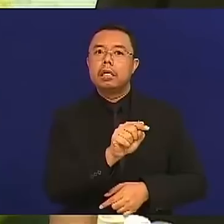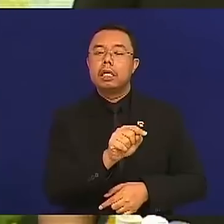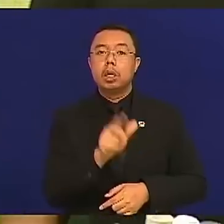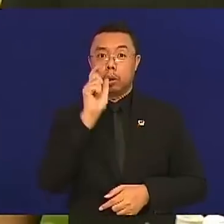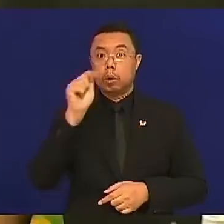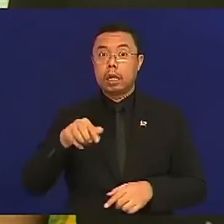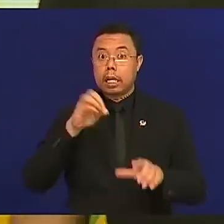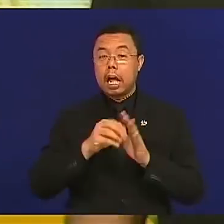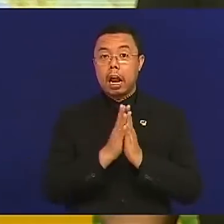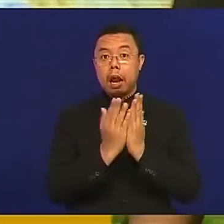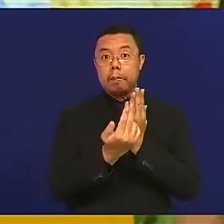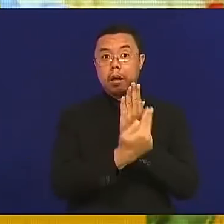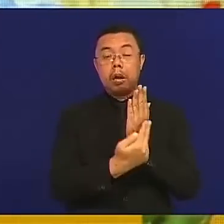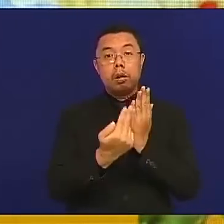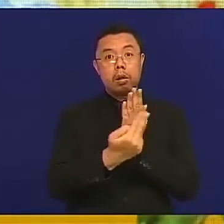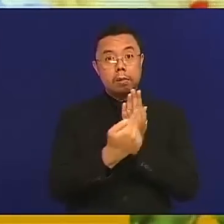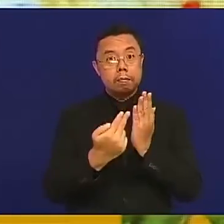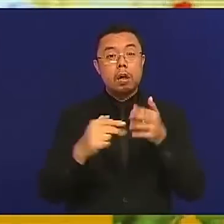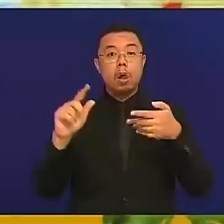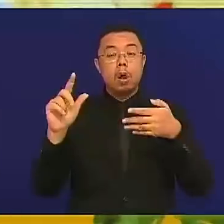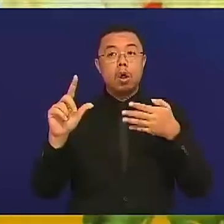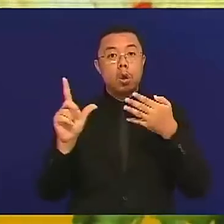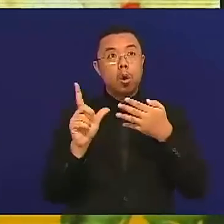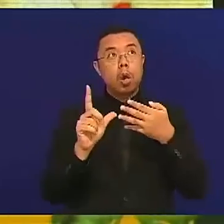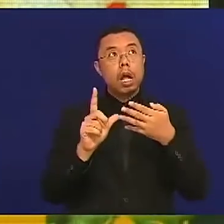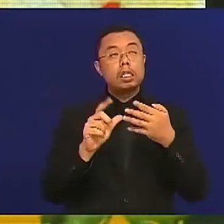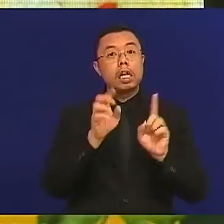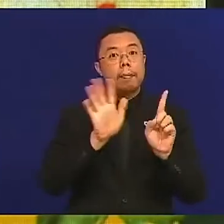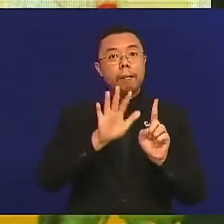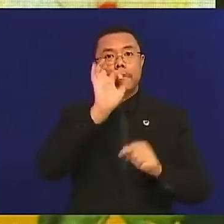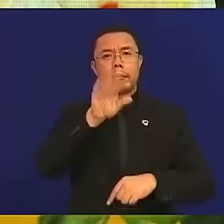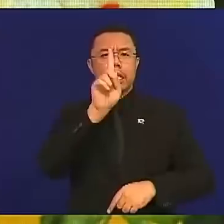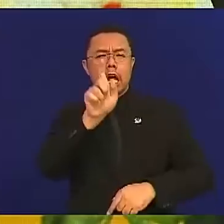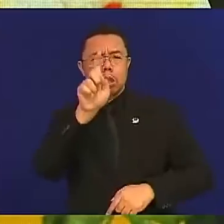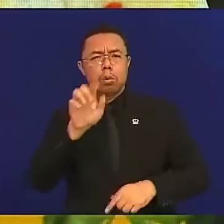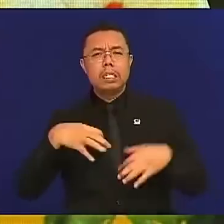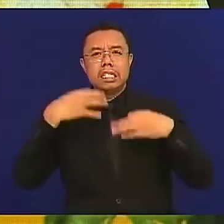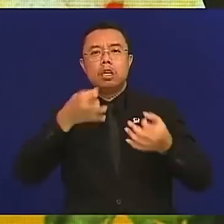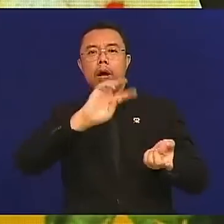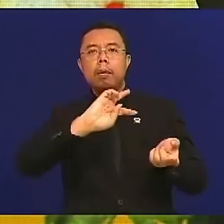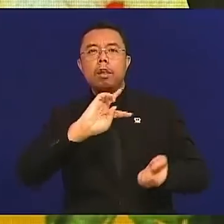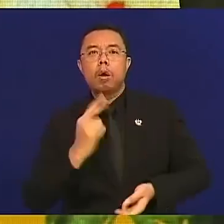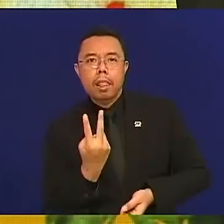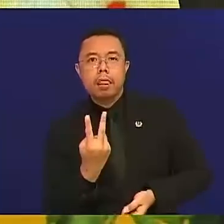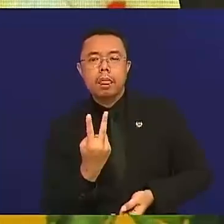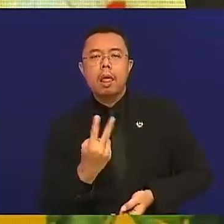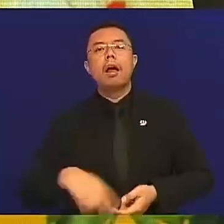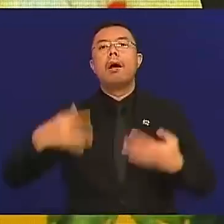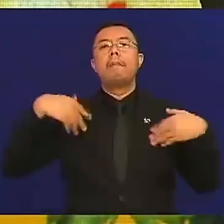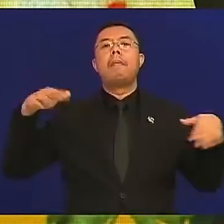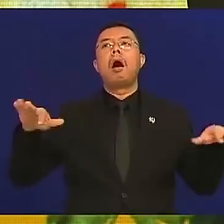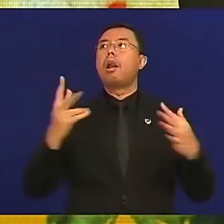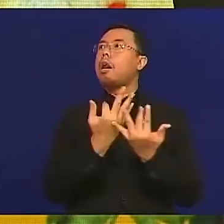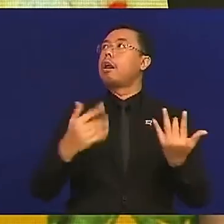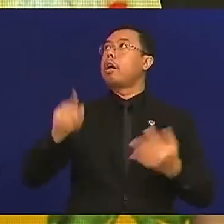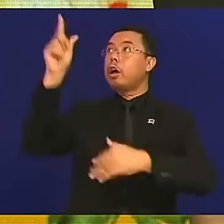Itulah sebabnya dalam Lukas 15 dikatakan kalau ada satu jiwa bertobat, maka malaikat-malaikat